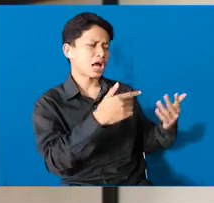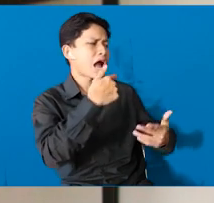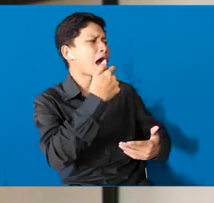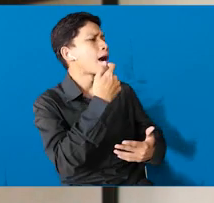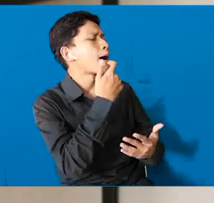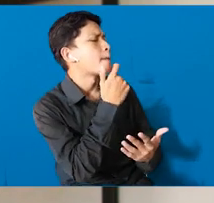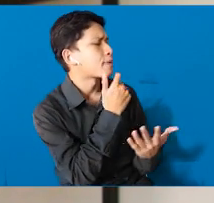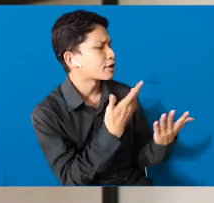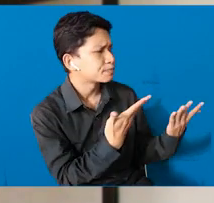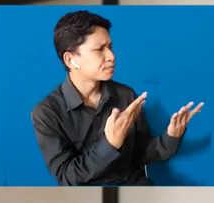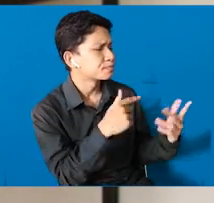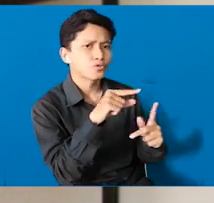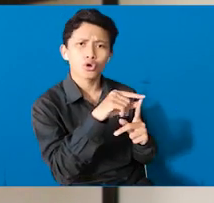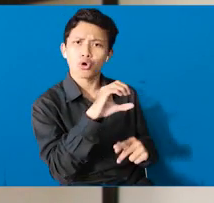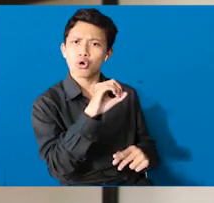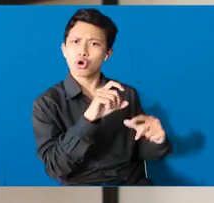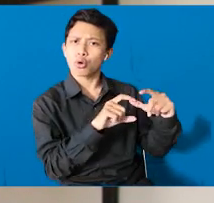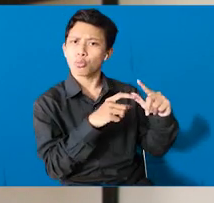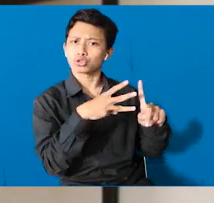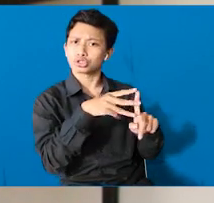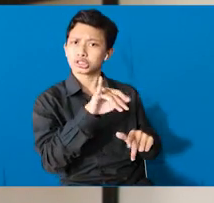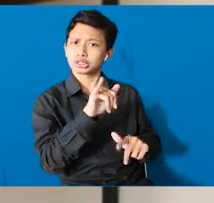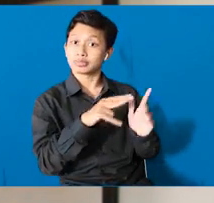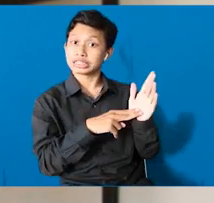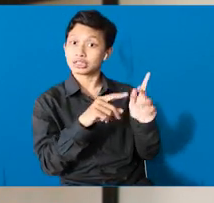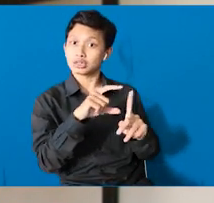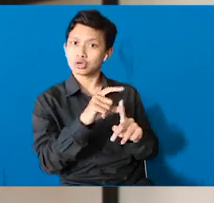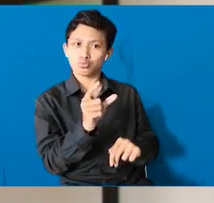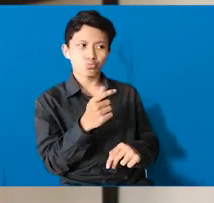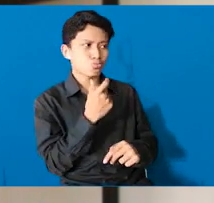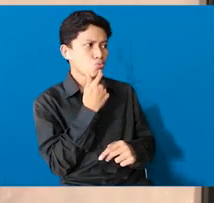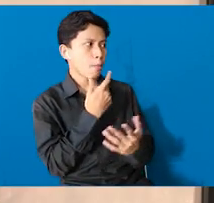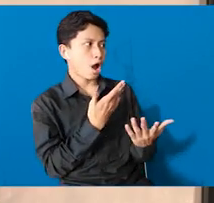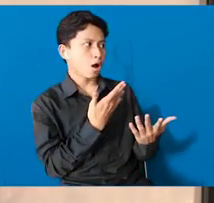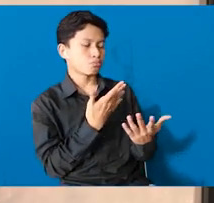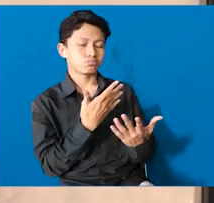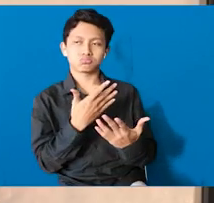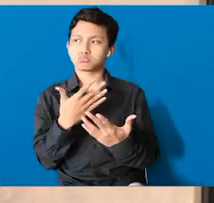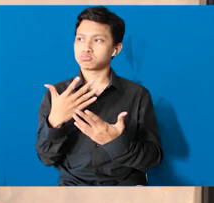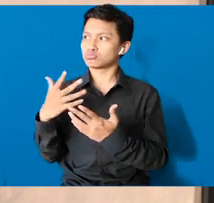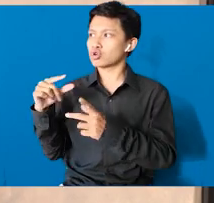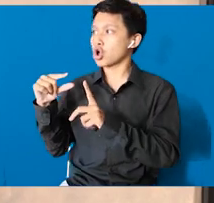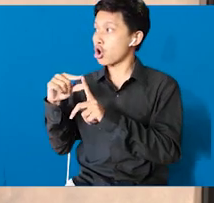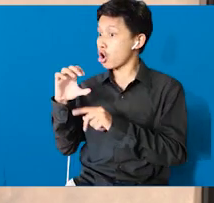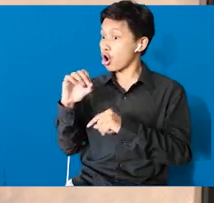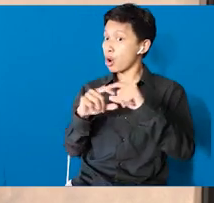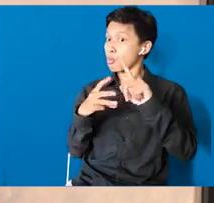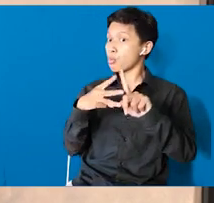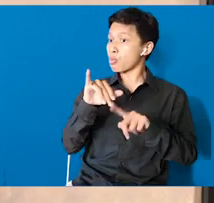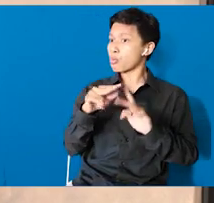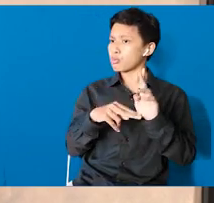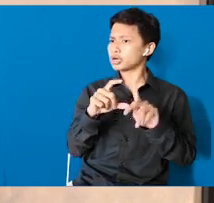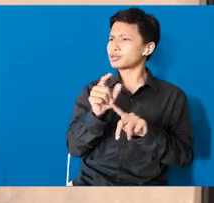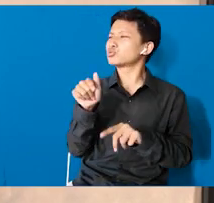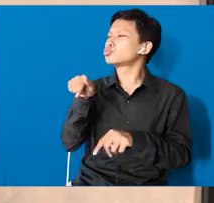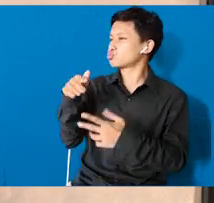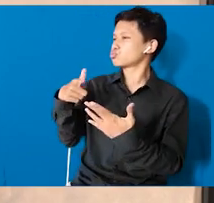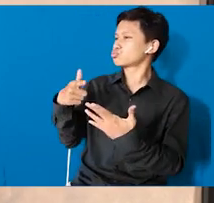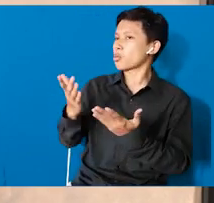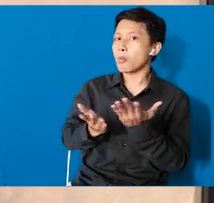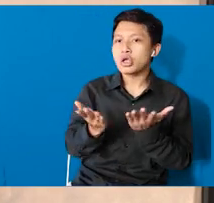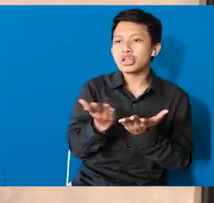itu POSBINDU menurut dari Ibu sebagai pemberi layanan kesehatan? Gitu. POSBINDU adalah Pos Pembinaan